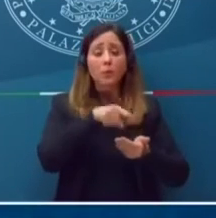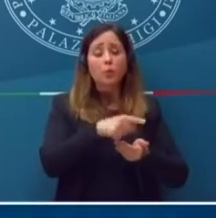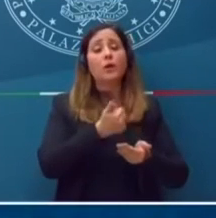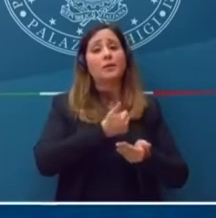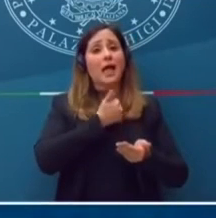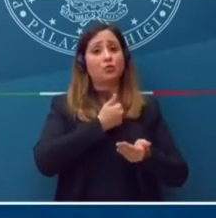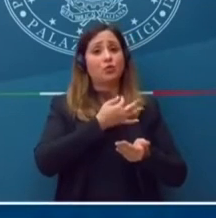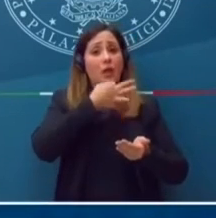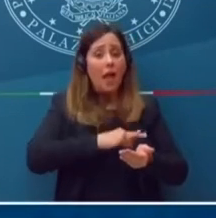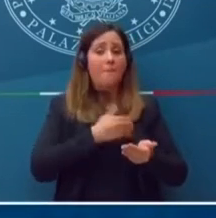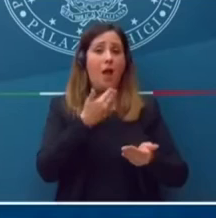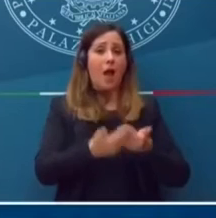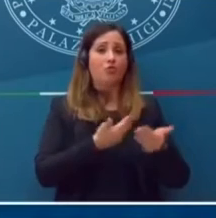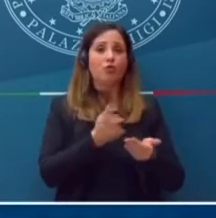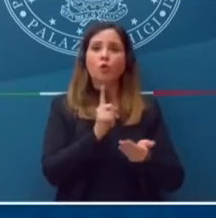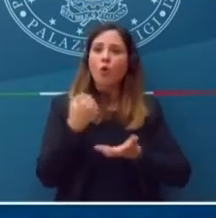senza sussidi.